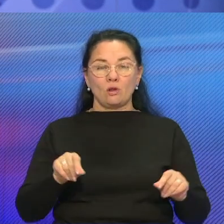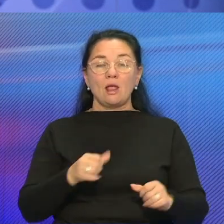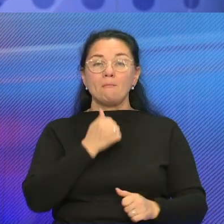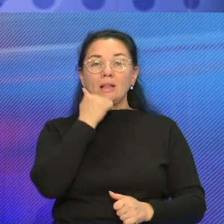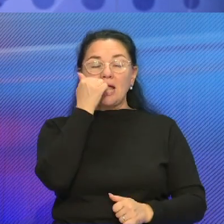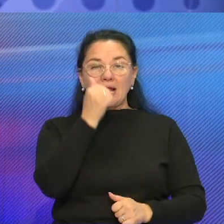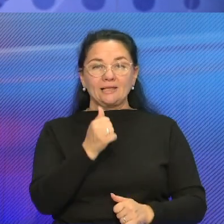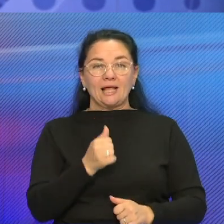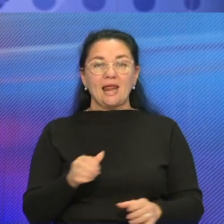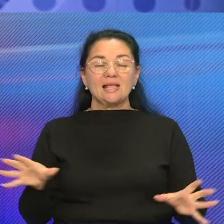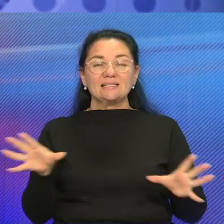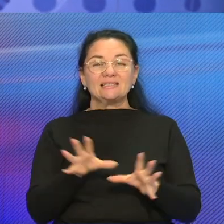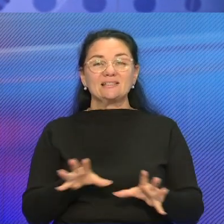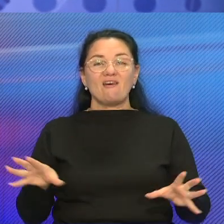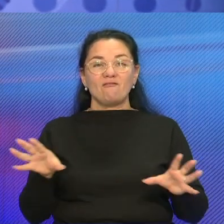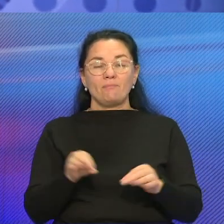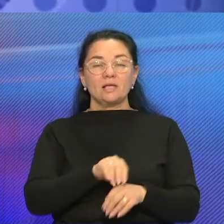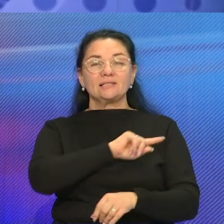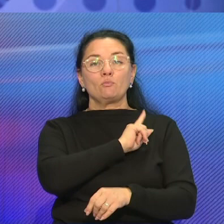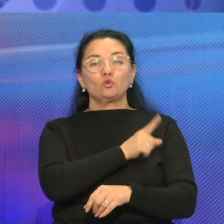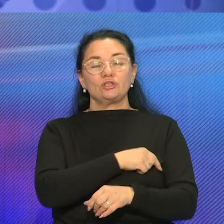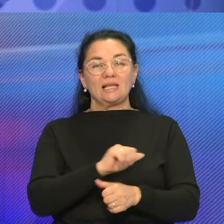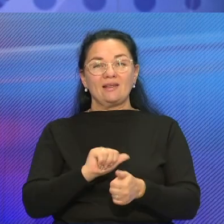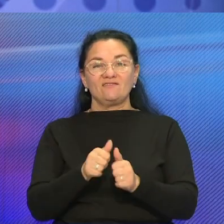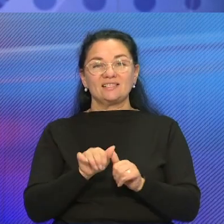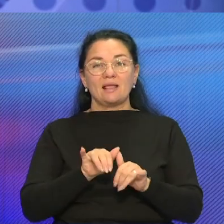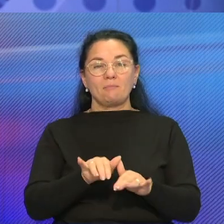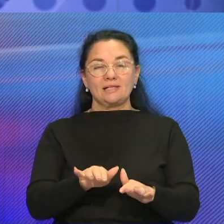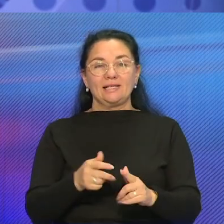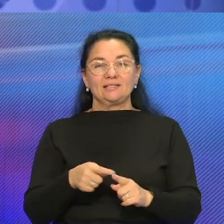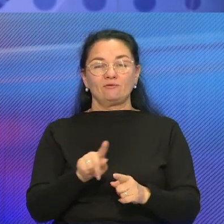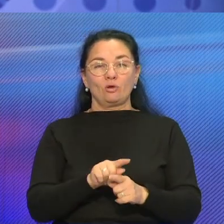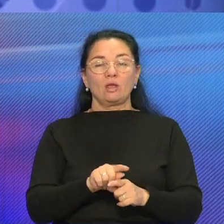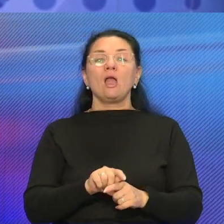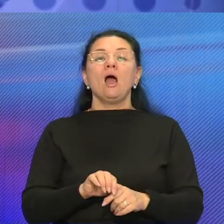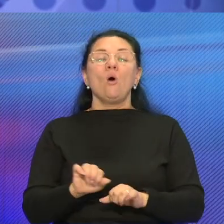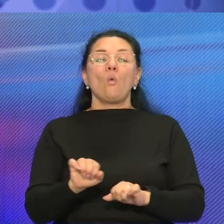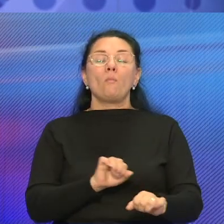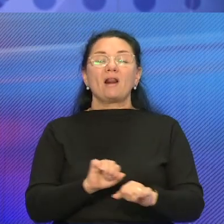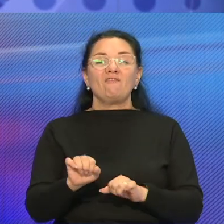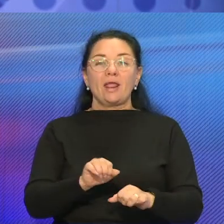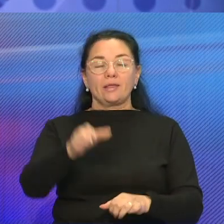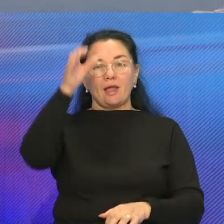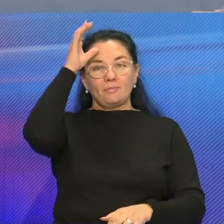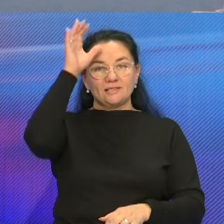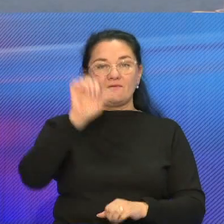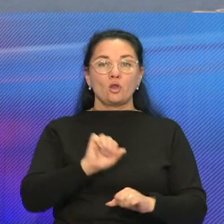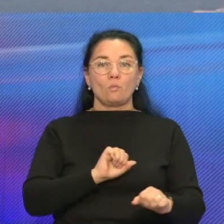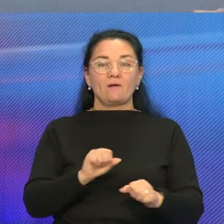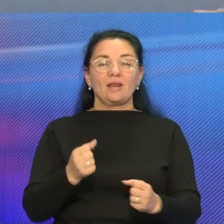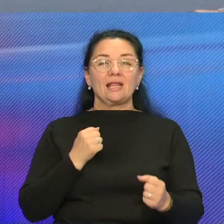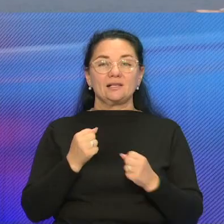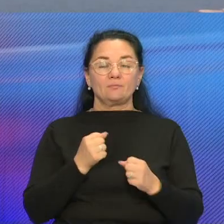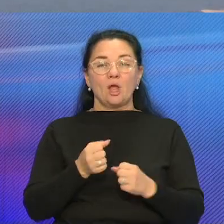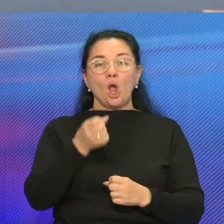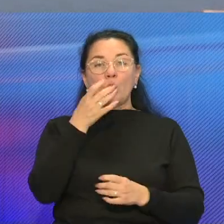совместним усілям, взаємодействію управління образовання і управління спорта. Гродзінщина